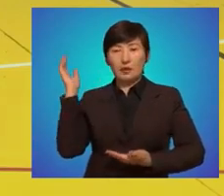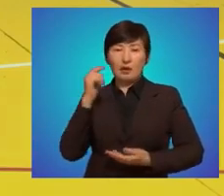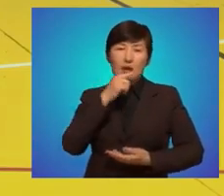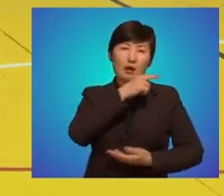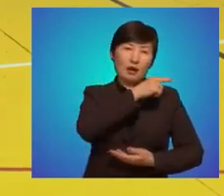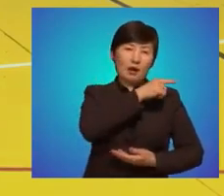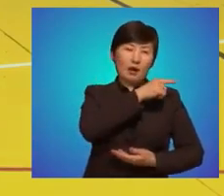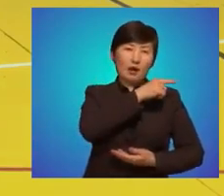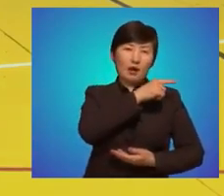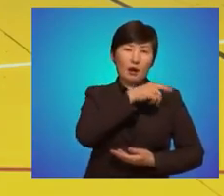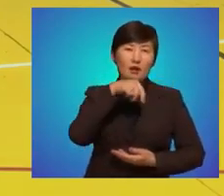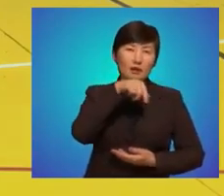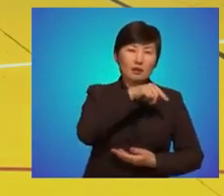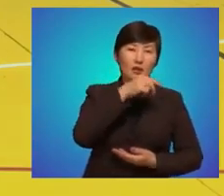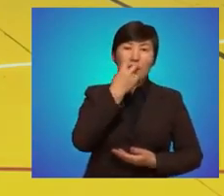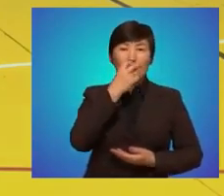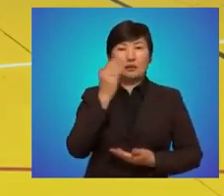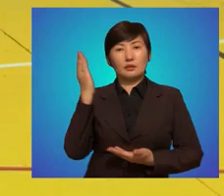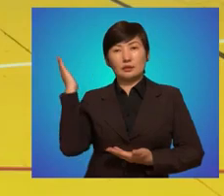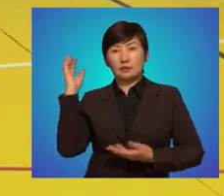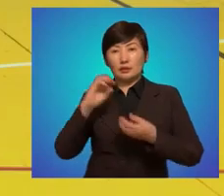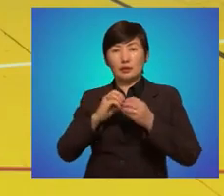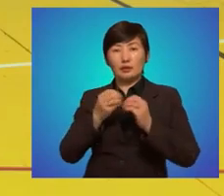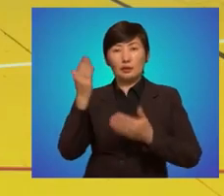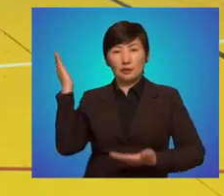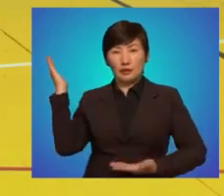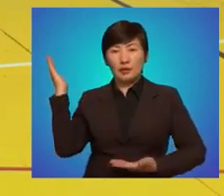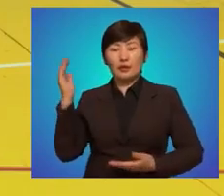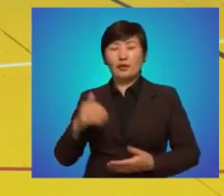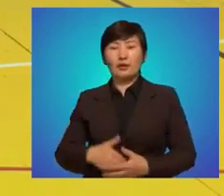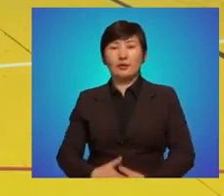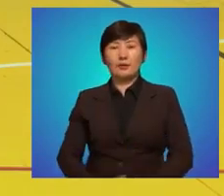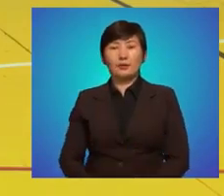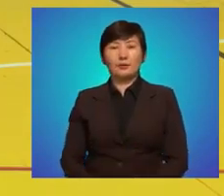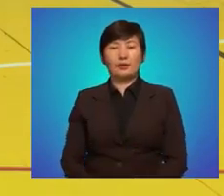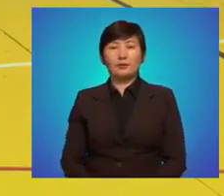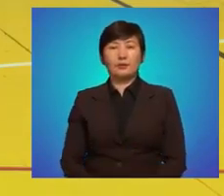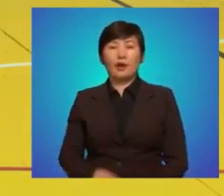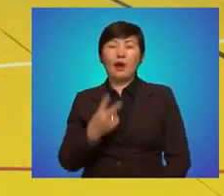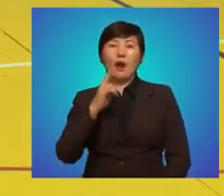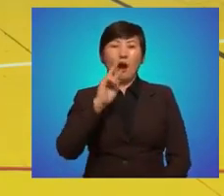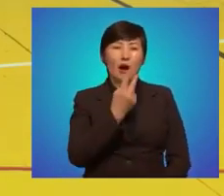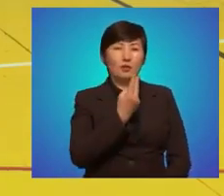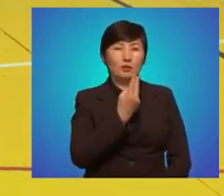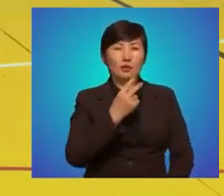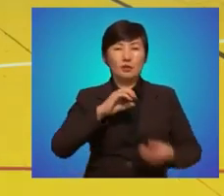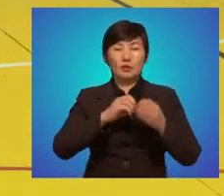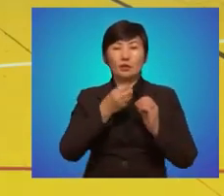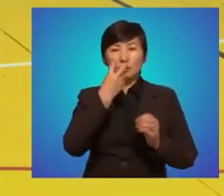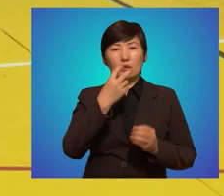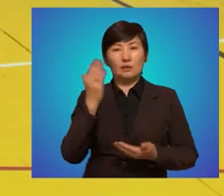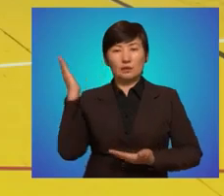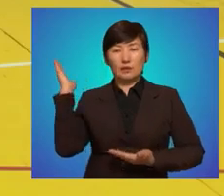авсарлаа. 2. За энэ хөө дасгалаа бүгдээрээ хажуу талаас хийж гүйцэтгэе. Хаах суусан байдлаас хажуу